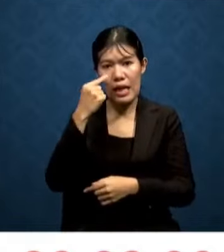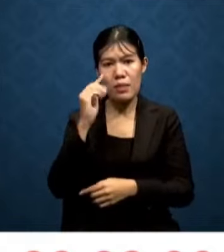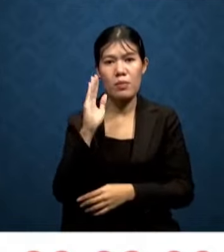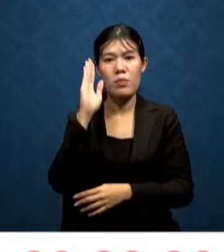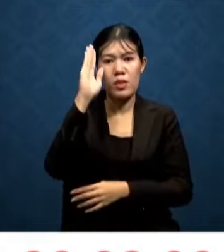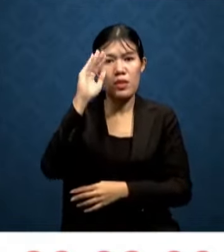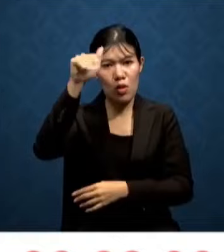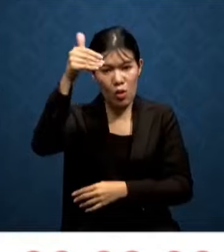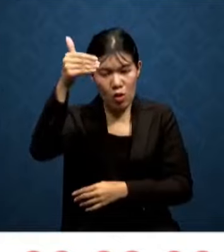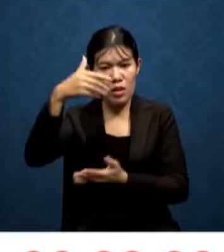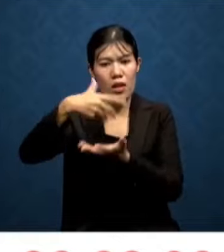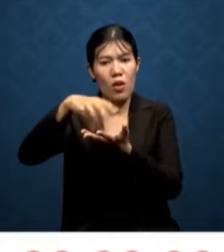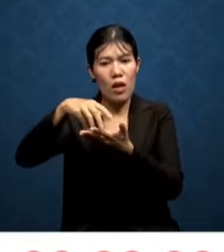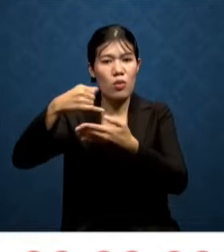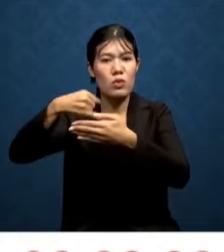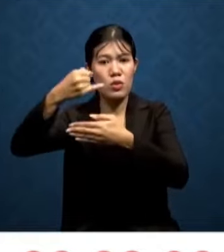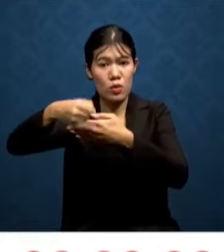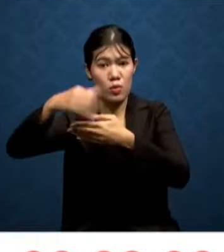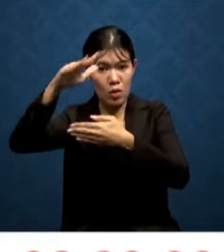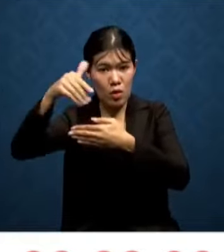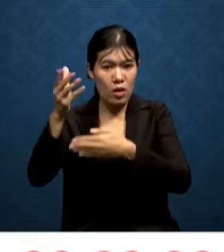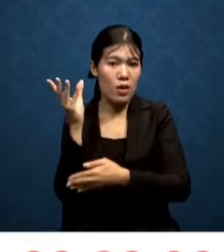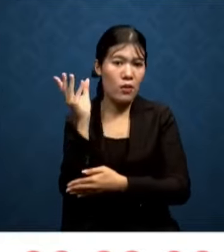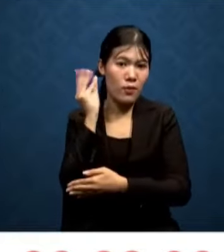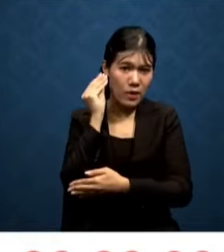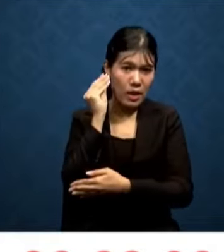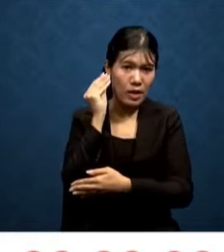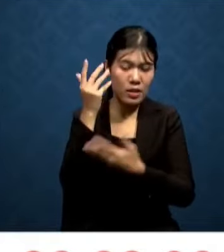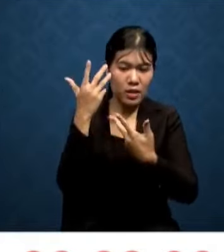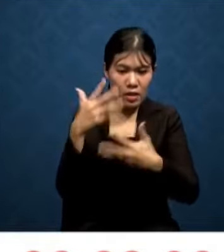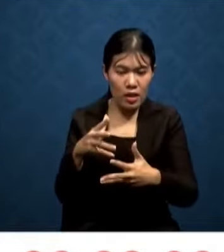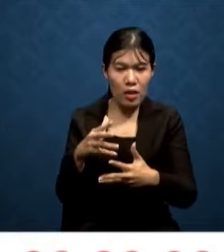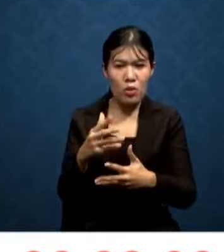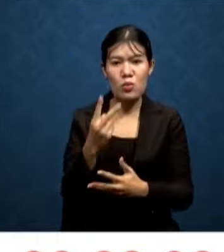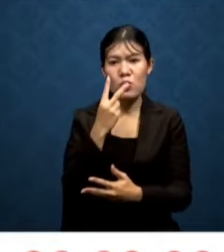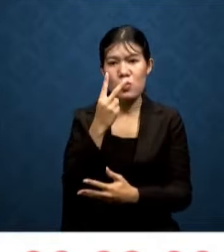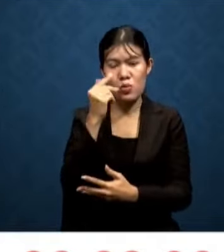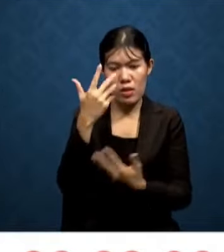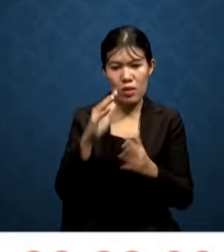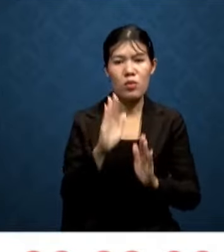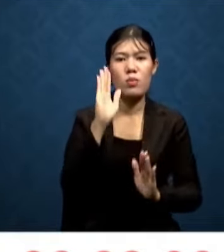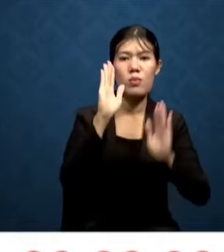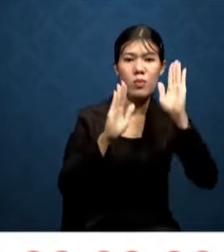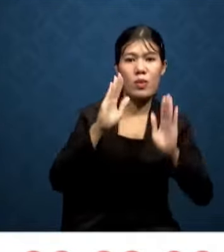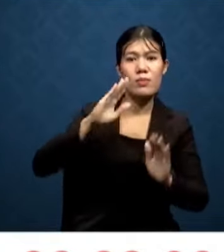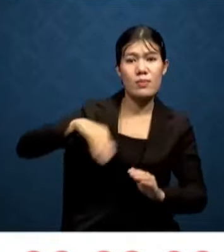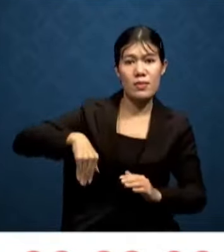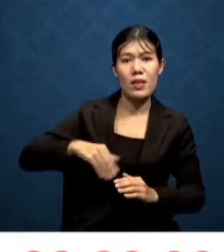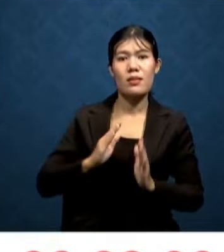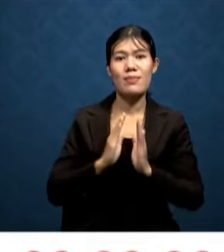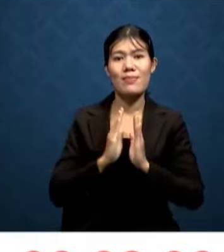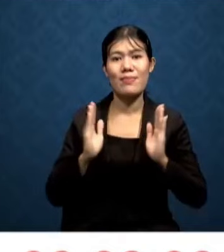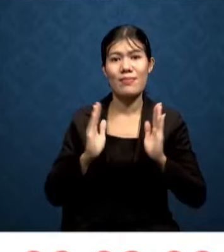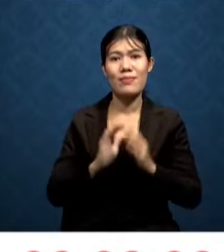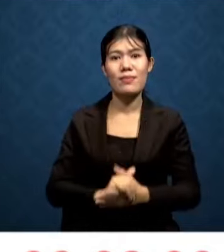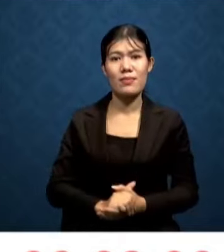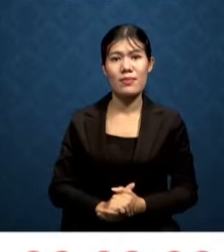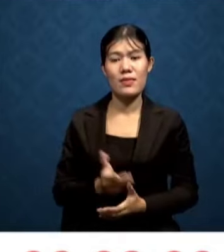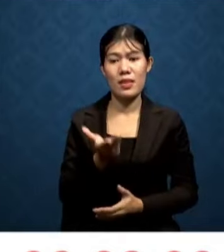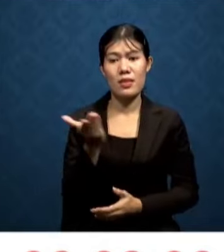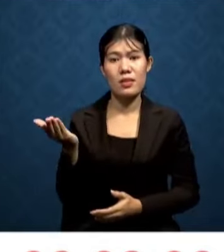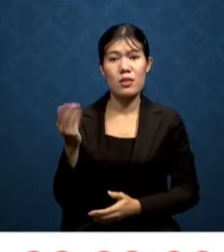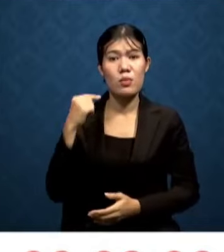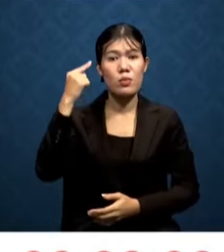ก่อนค่ะแล้วฟังก่อนว่าเขาพูดอะไรดีไหมคะขอบพระคุณค่ะ ครับขอบคุณมากครับเชิญท่านอาจารย์นันทนาหลัก